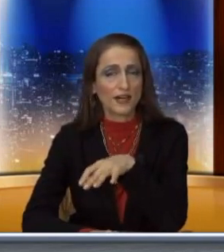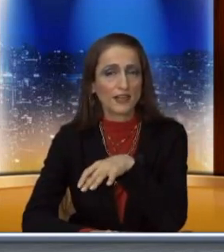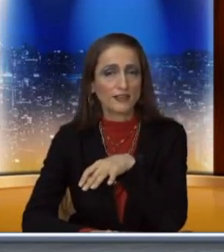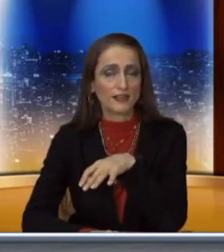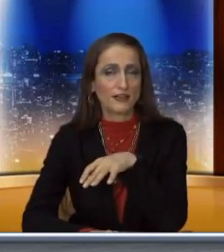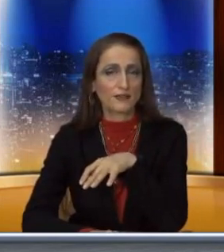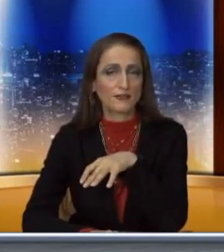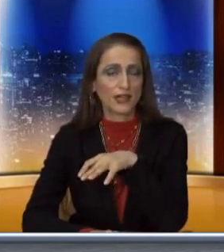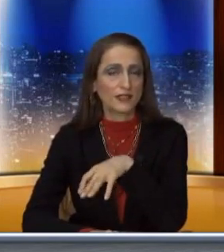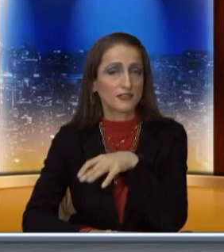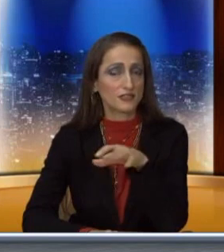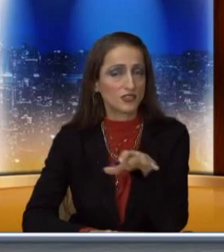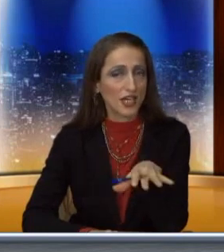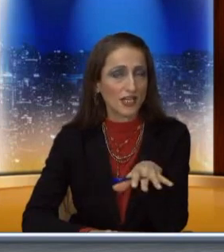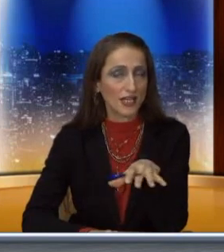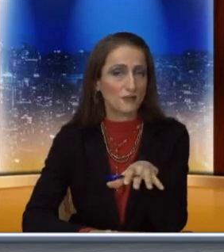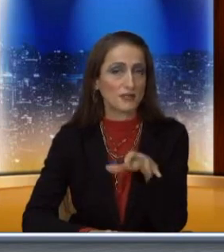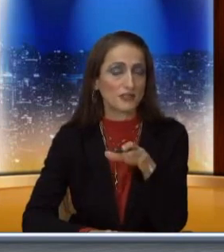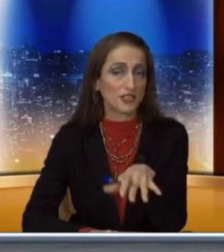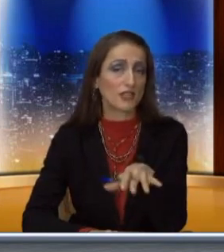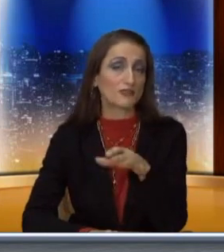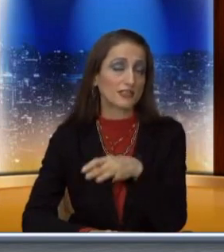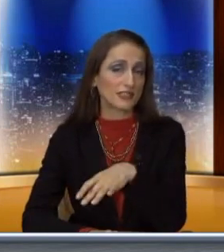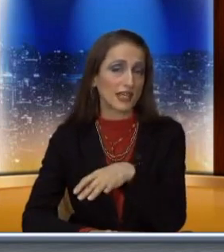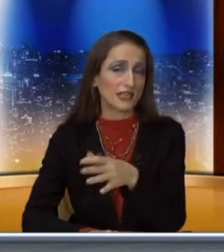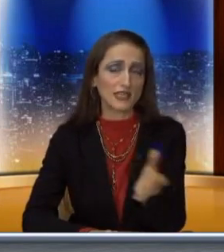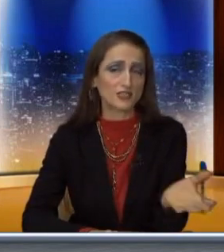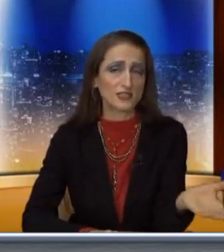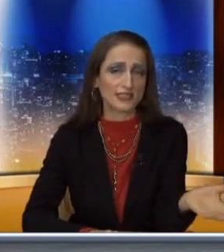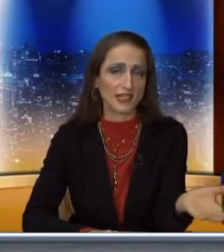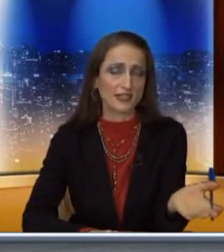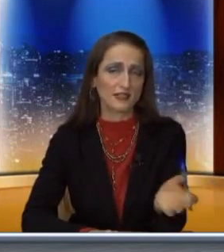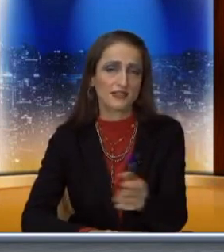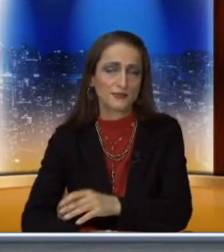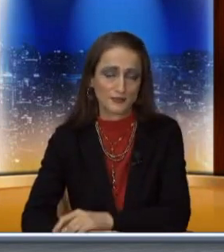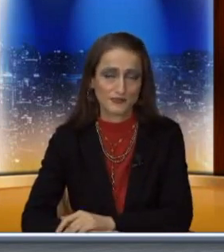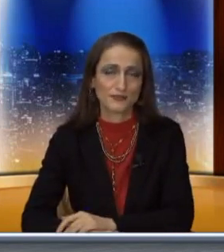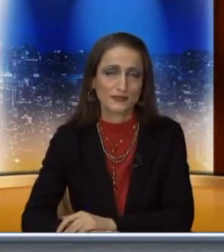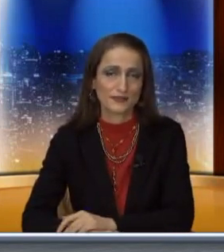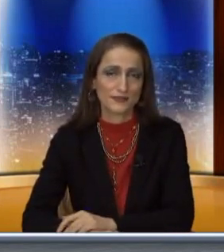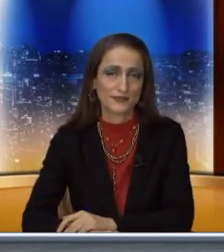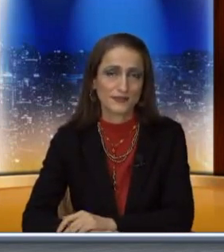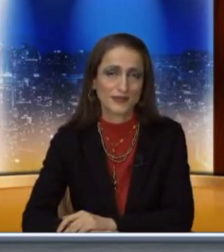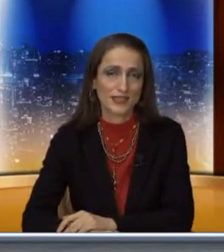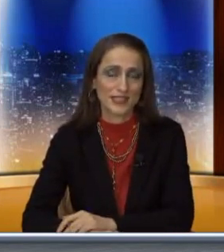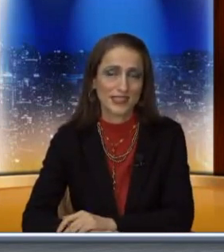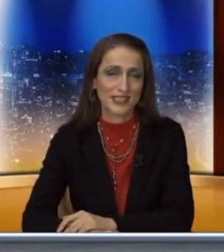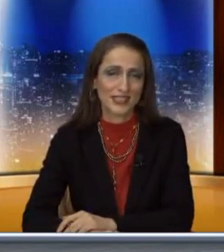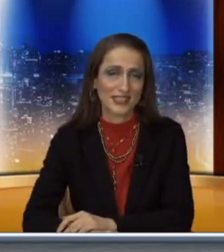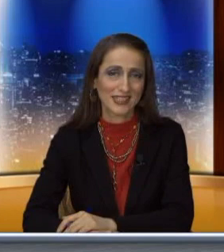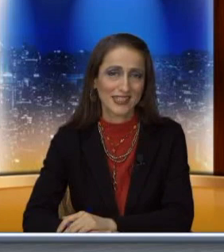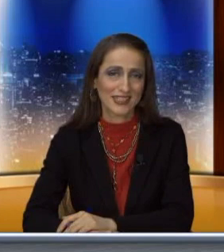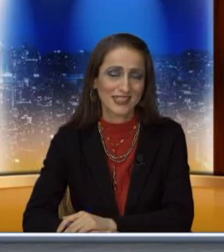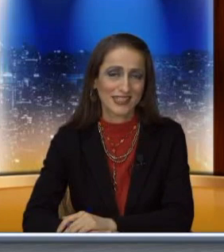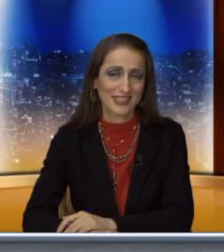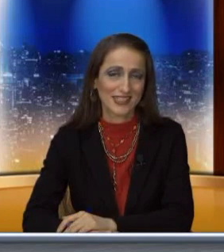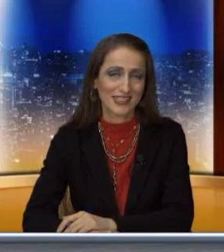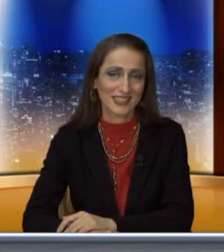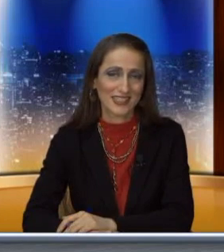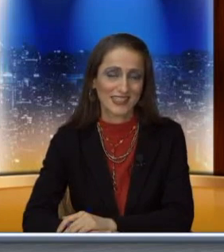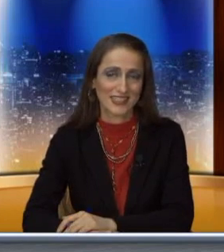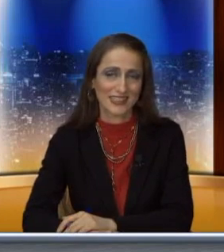يحوي فقط فئة الرجال أم الرجال والنساء كلا الجنسين؟ بالحقيقة في بداية الأمر